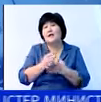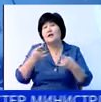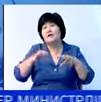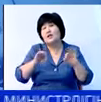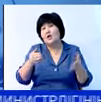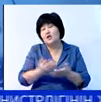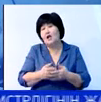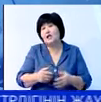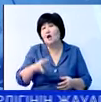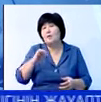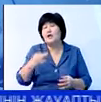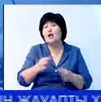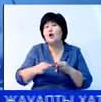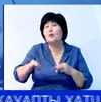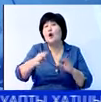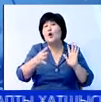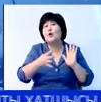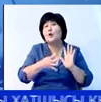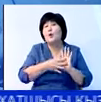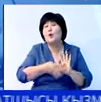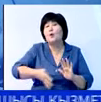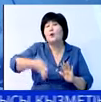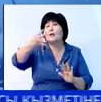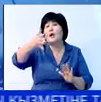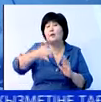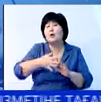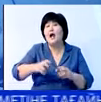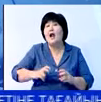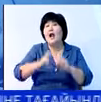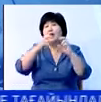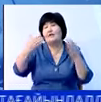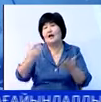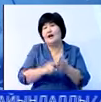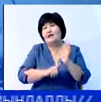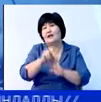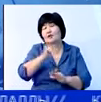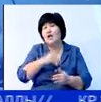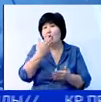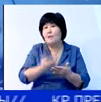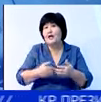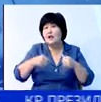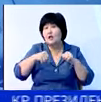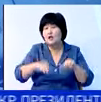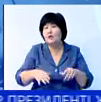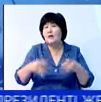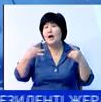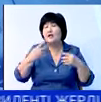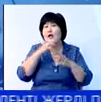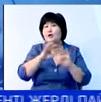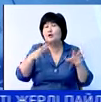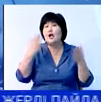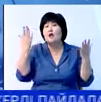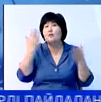жаңалықтар. Мерей мөлтек ауданындағы 9 қабатты үйдің лифтісі қайта іске қосылды. Ал мәселенің шешілуіне арнамыздан көрсетілген